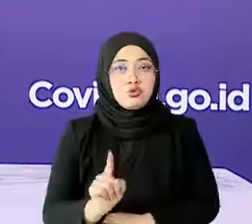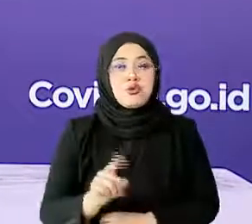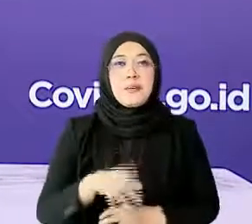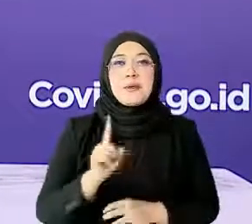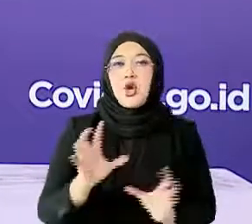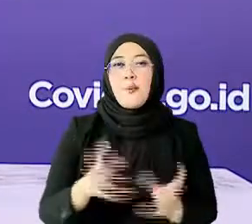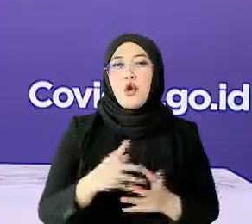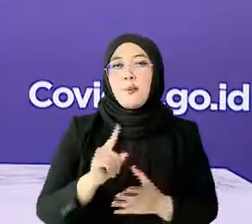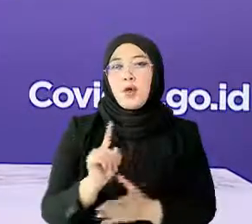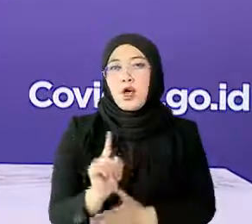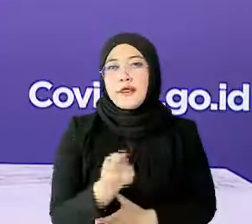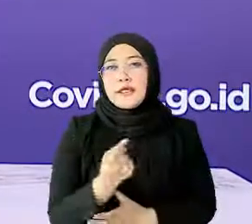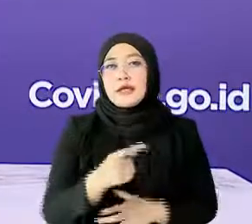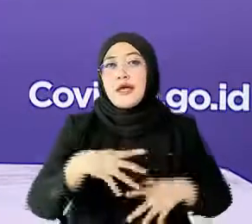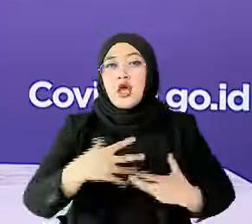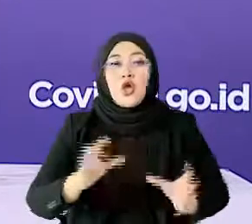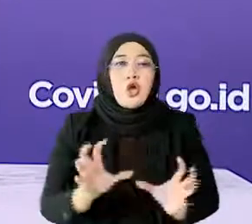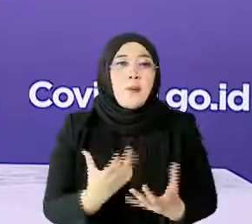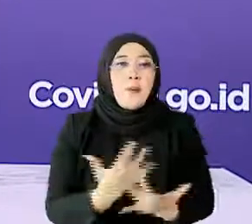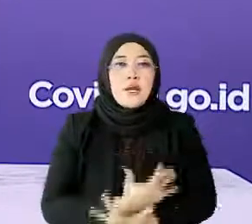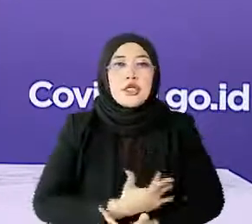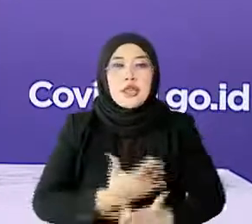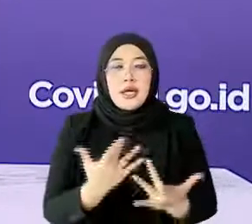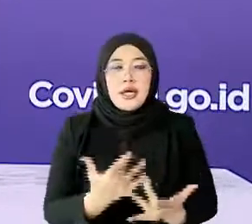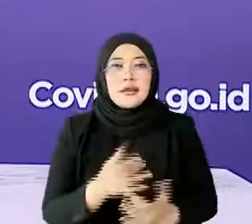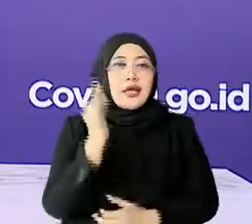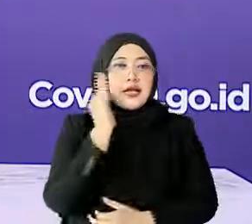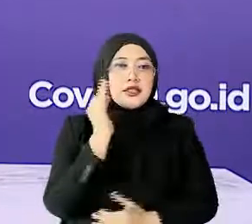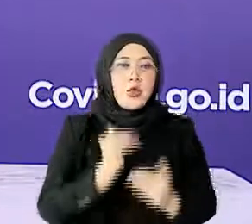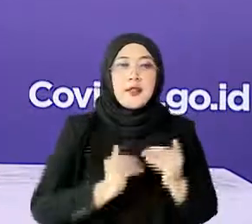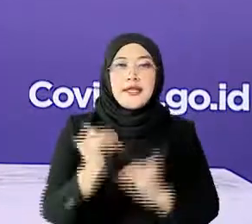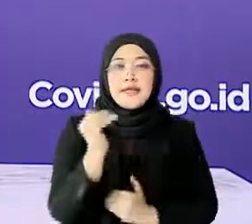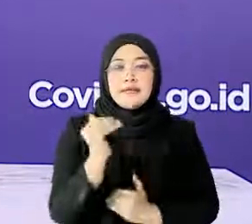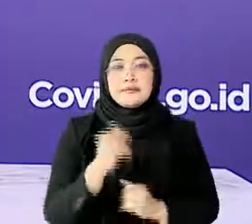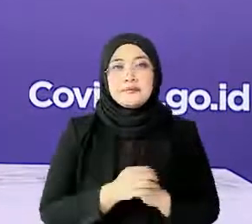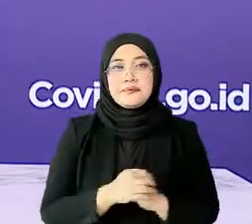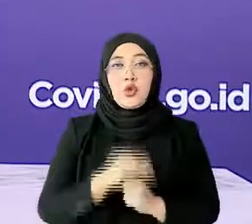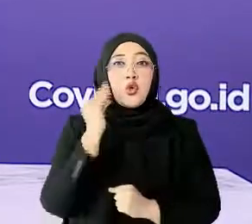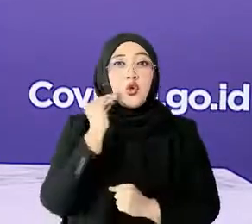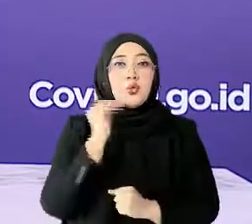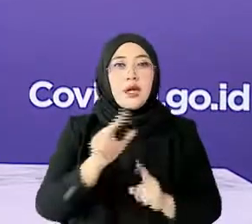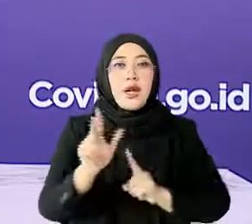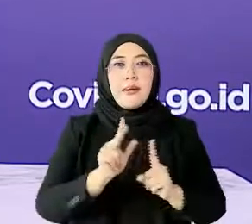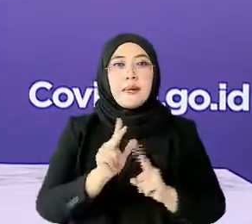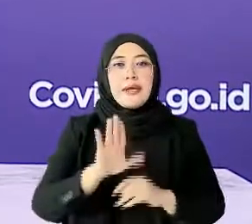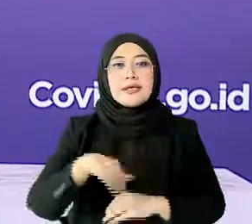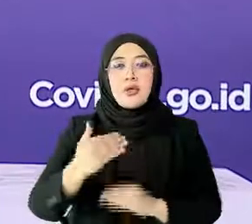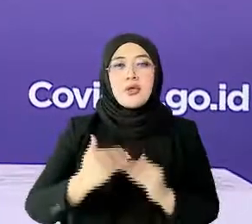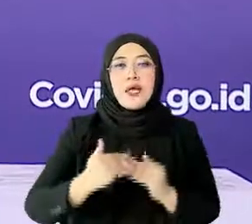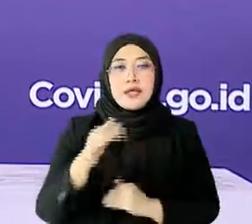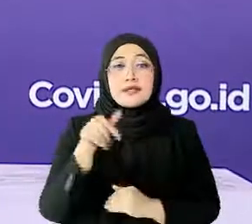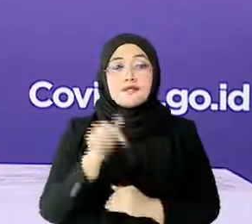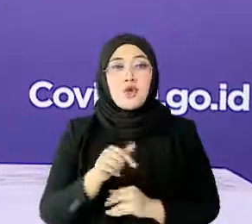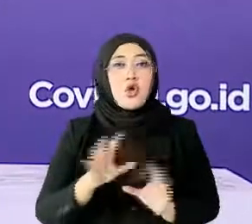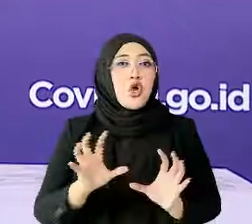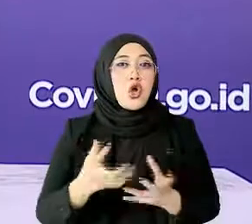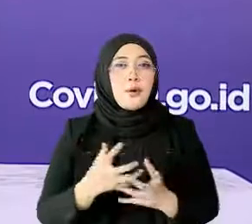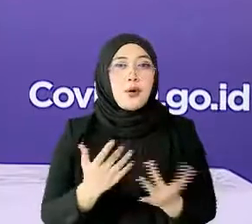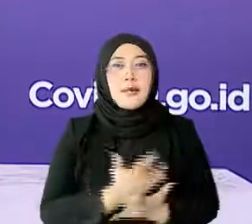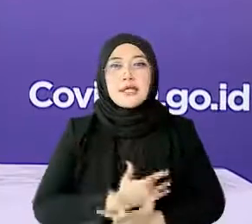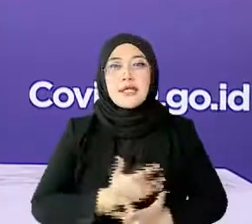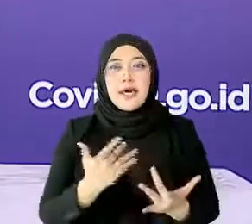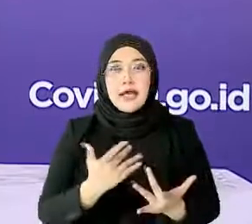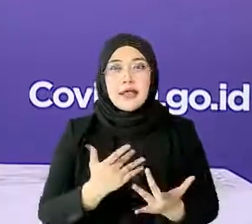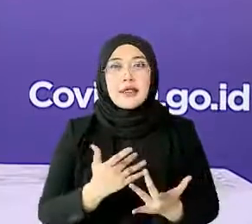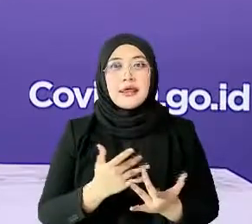prioritas itu adalah orang-orang atau kelompok masyarakat yang berisi KKO tentunya usia diatas 18 tahun adalah salah satu kelompok